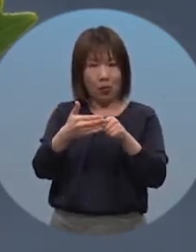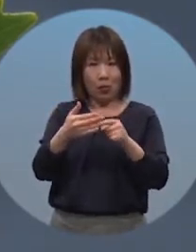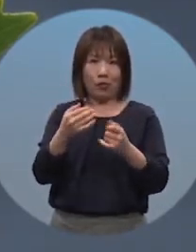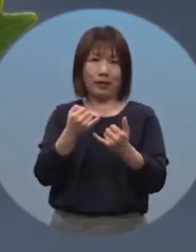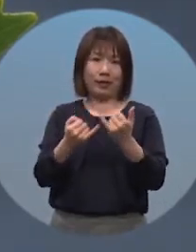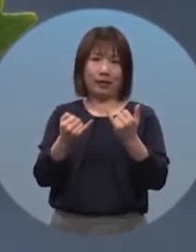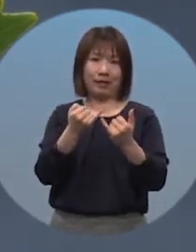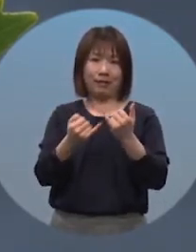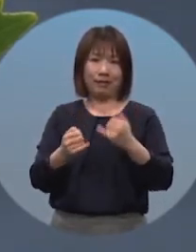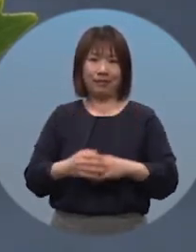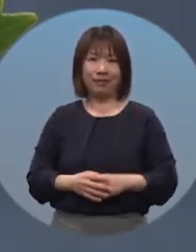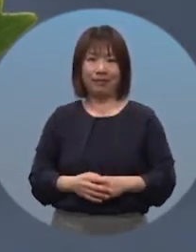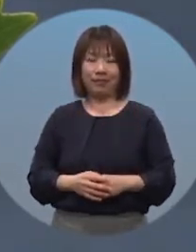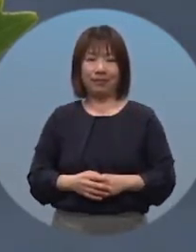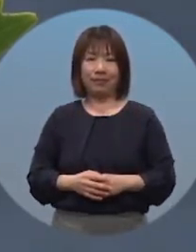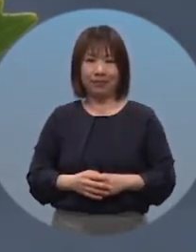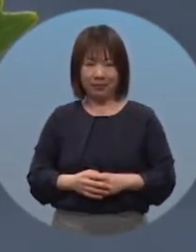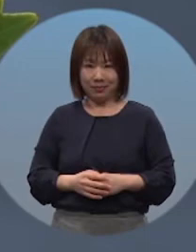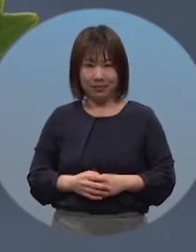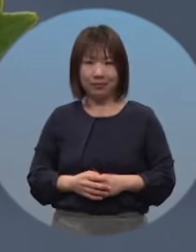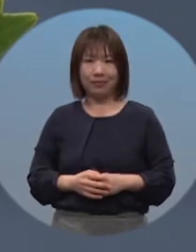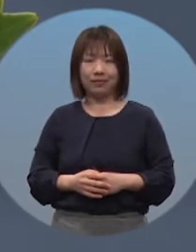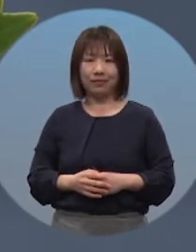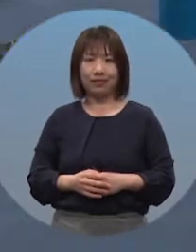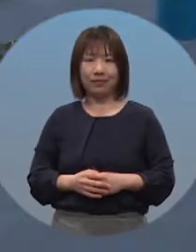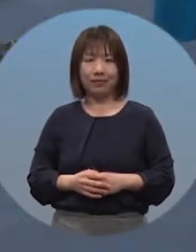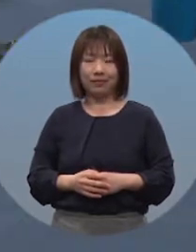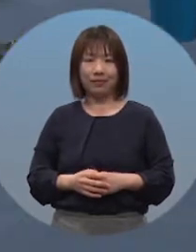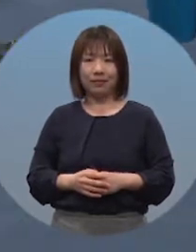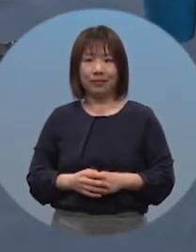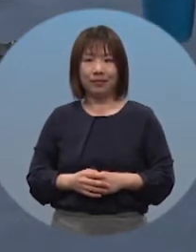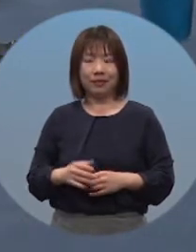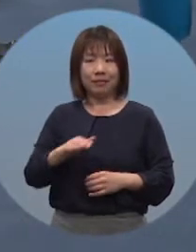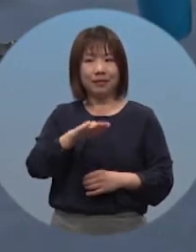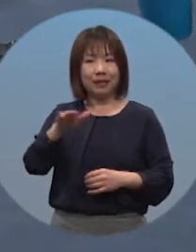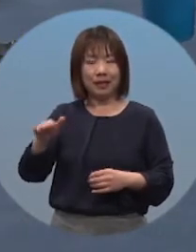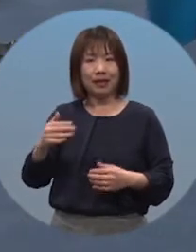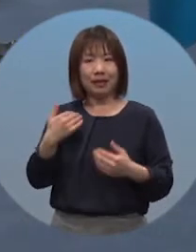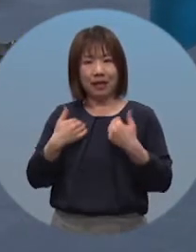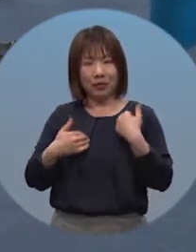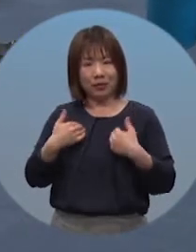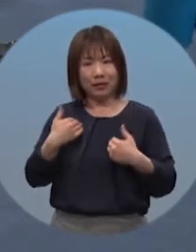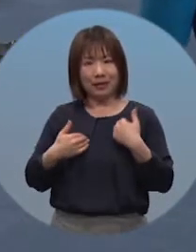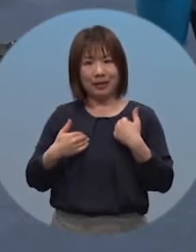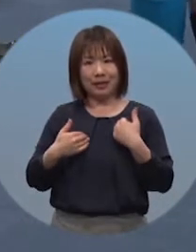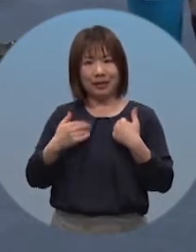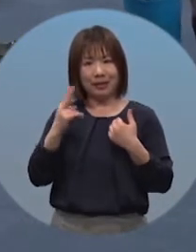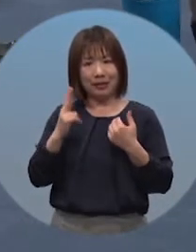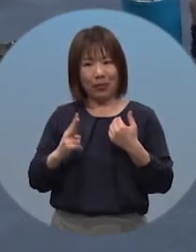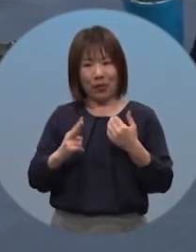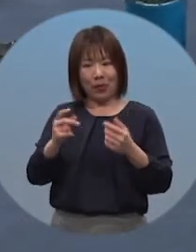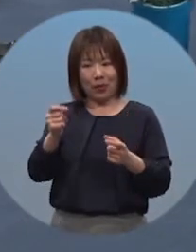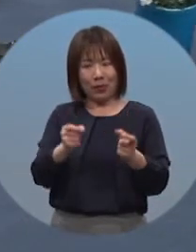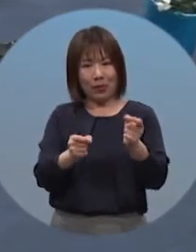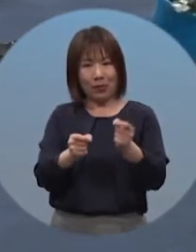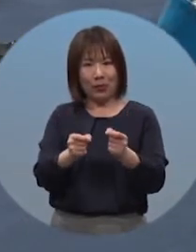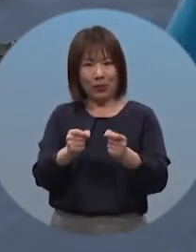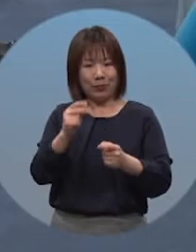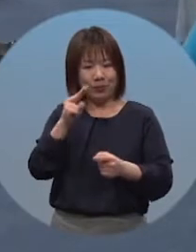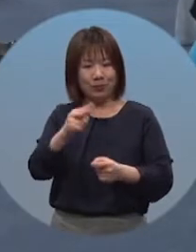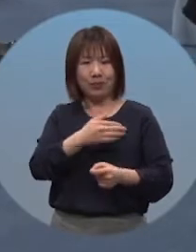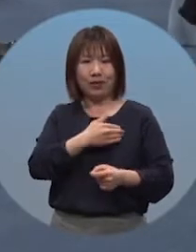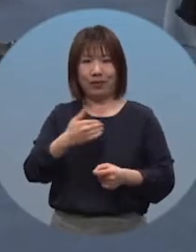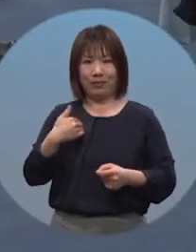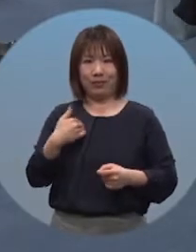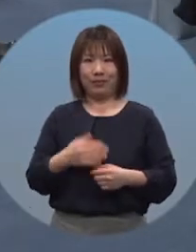皆さんあの人でぐ主なですので皆楽しそうにやっはり沿いあの